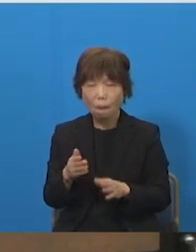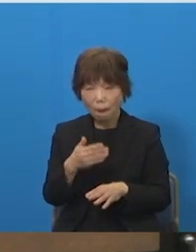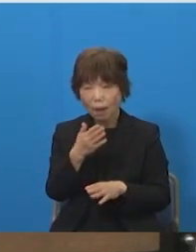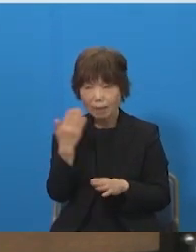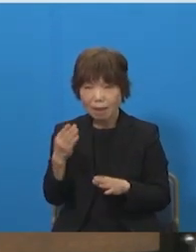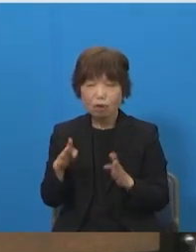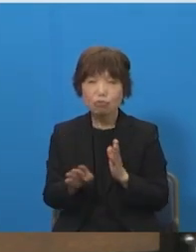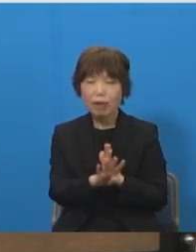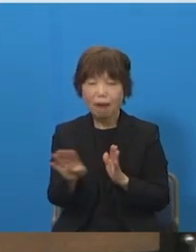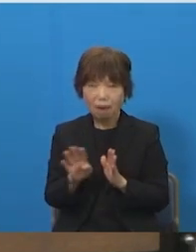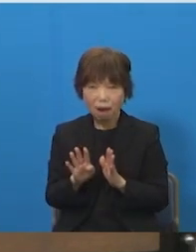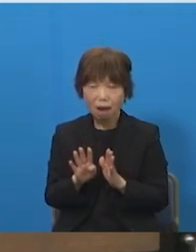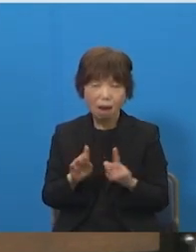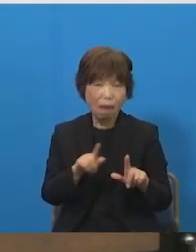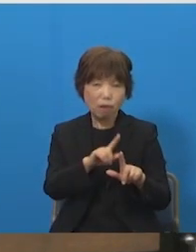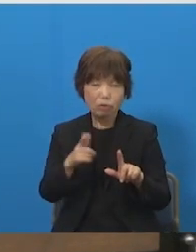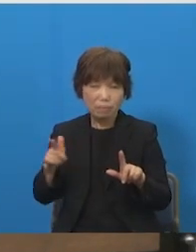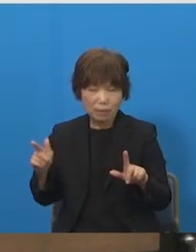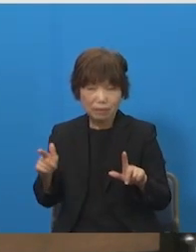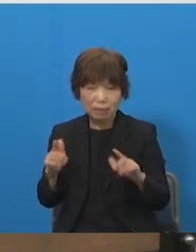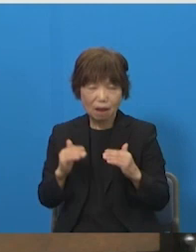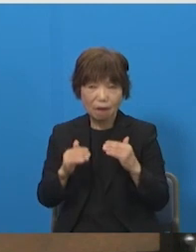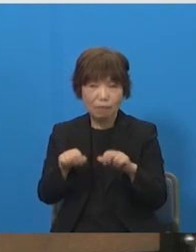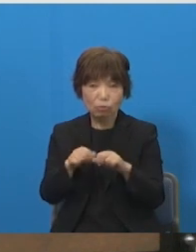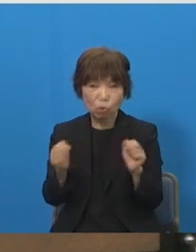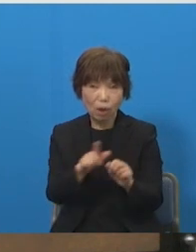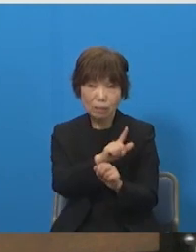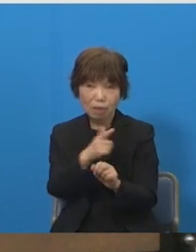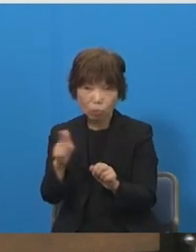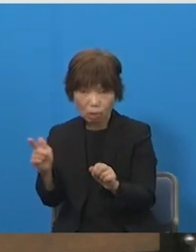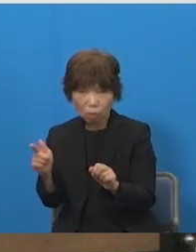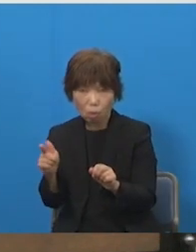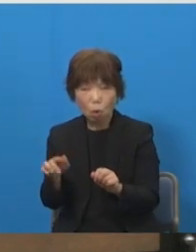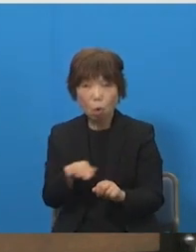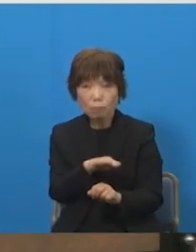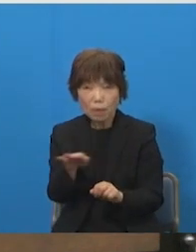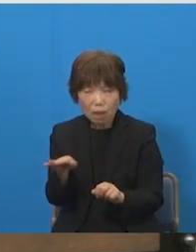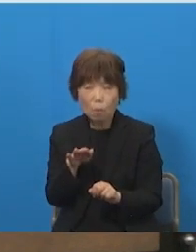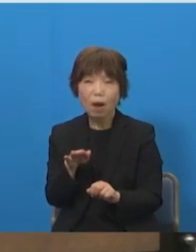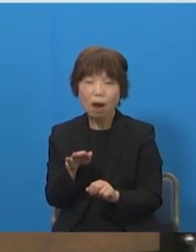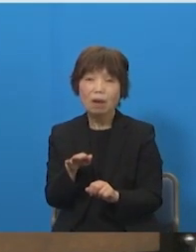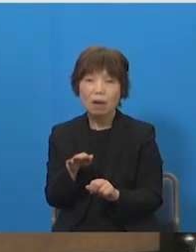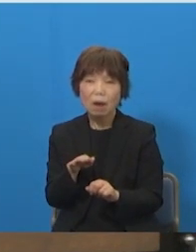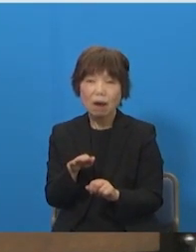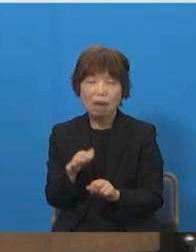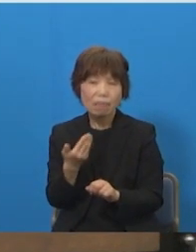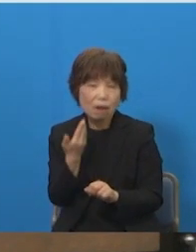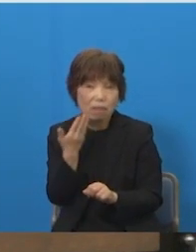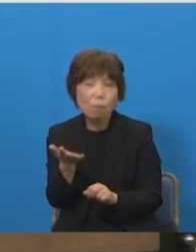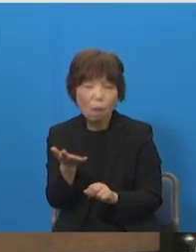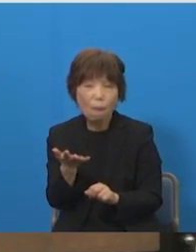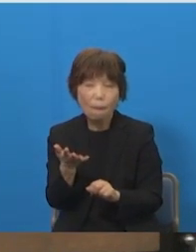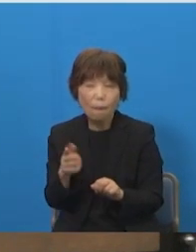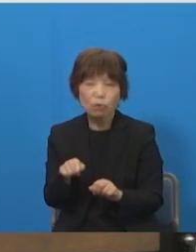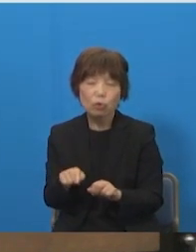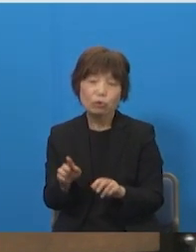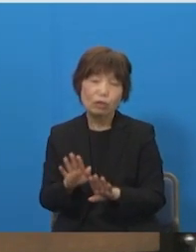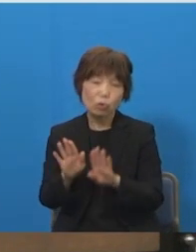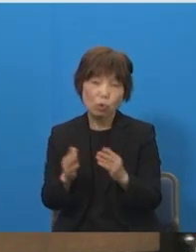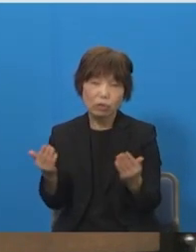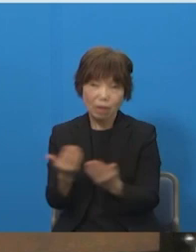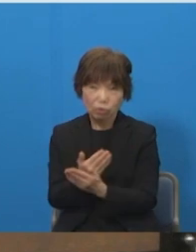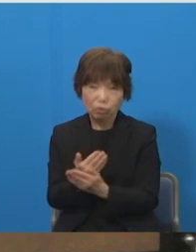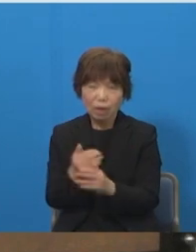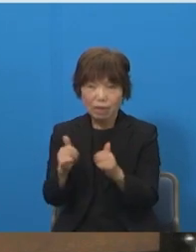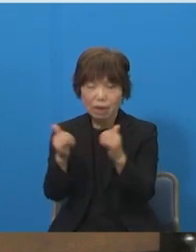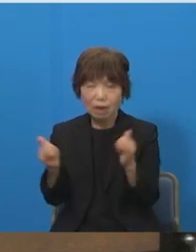害、LGBT など、誰もがそのような状況になる可能性が等しくある中で、社会的弱者にな